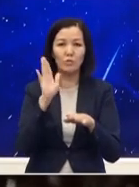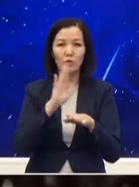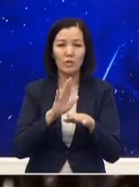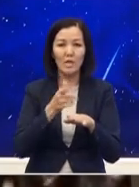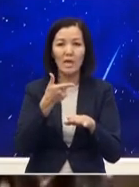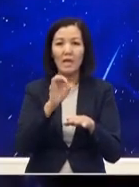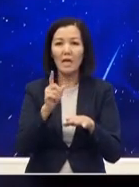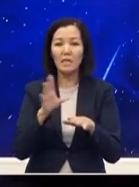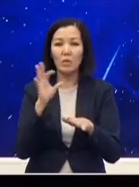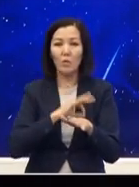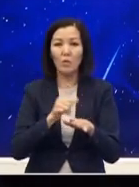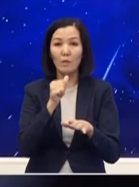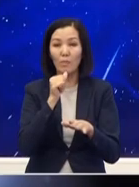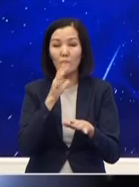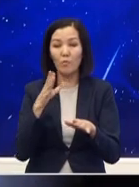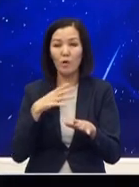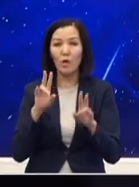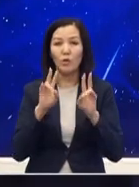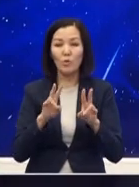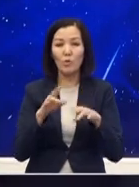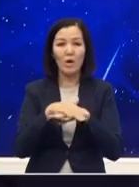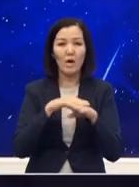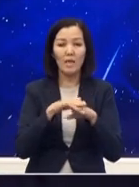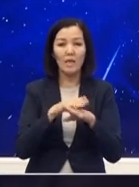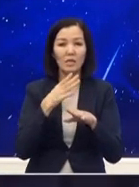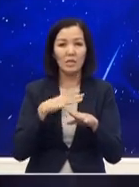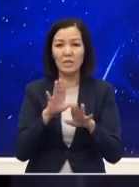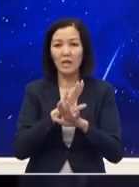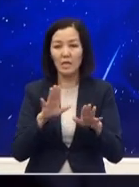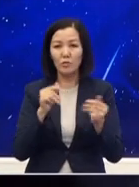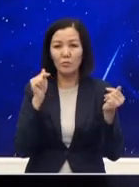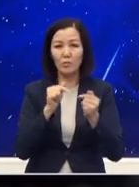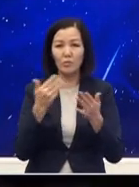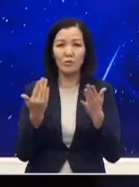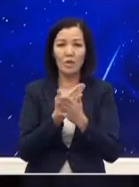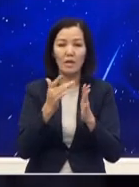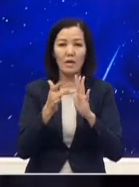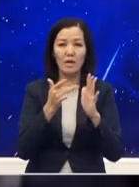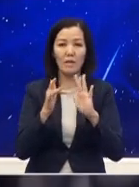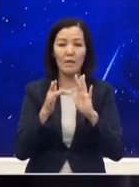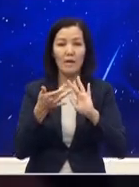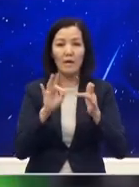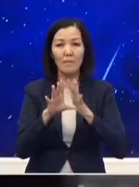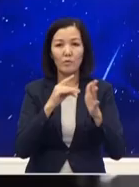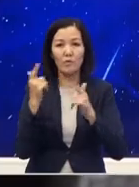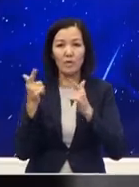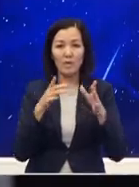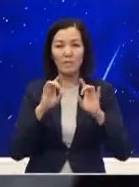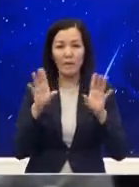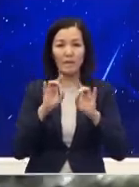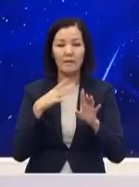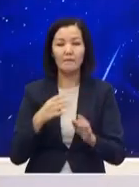жас ағызатын газды қолданбақ болған. Бірақ халық оған да көнер емес. Топтаманы ғаламтор ақпараттарымен дайындаған Өмір Сергұланұлы, Жетісу телеарнасы.